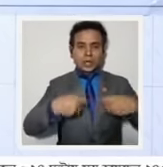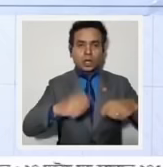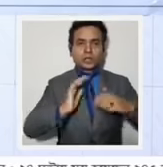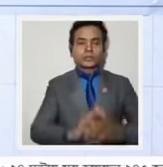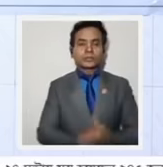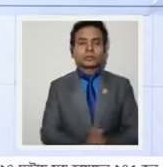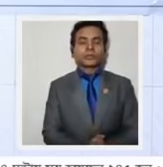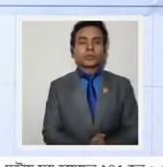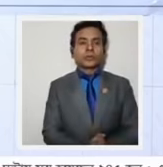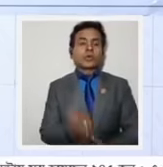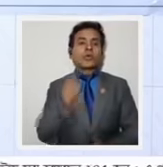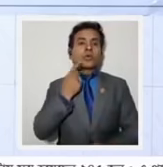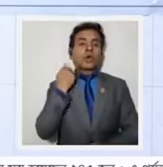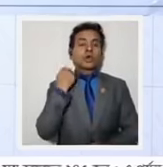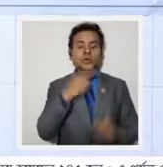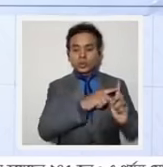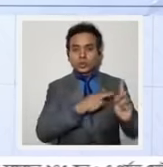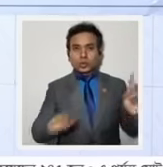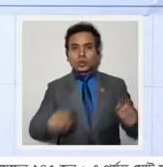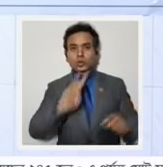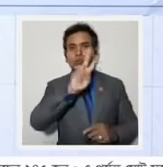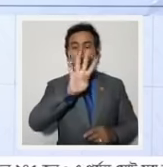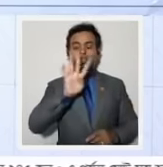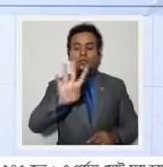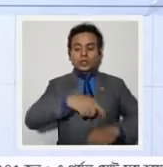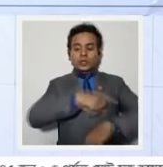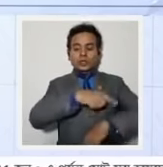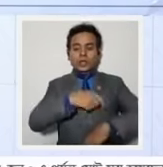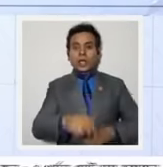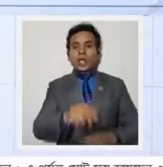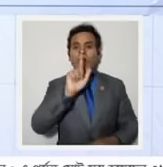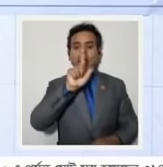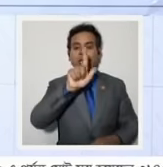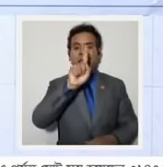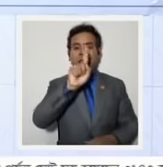প্রক্রিয়া চলমান আছে এবং বাড়ানোর চেষ্টা করা হচ্ছে।